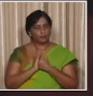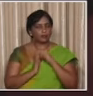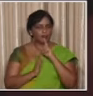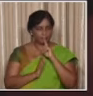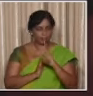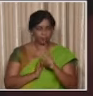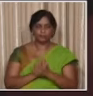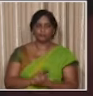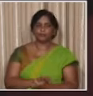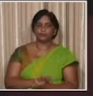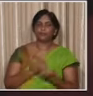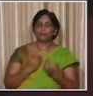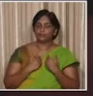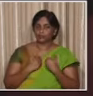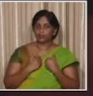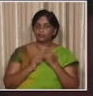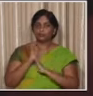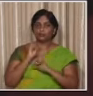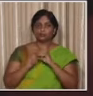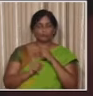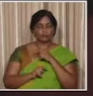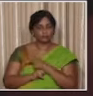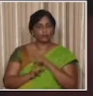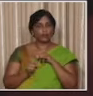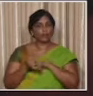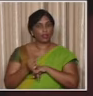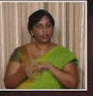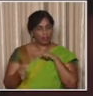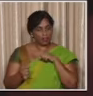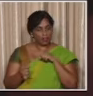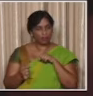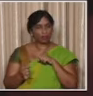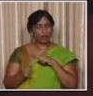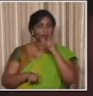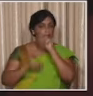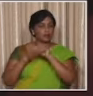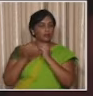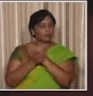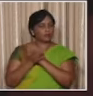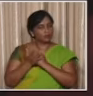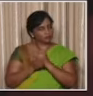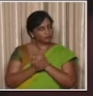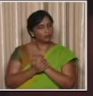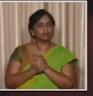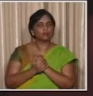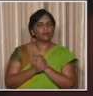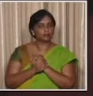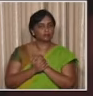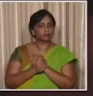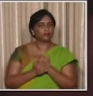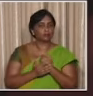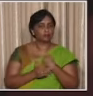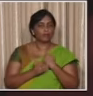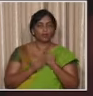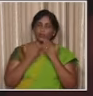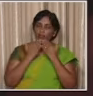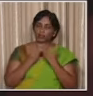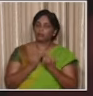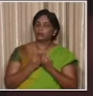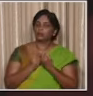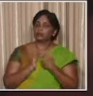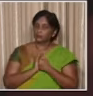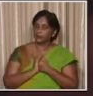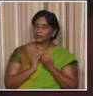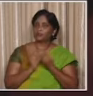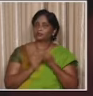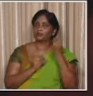කරමින්, අපේ අමාත්‍යාංශයේ ලේකම්තුමා ඇතුළු මේ නිලධාරීන් සියලු දෙනාටම අපගේ ස්තුතිය, ප්‍රණාමය සහ